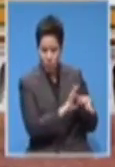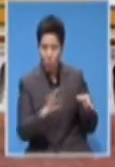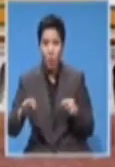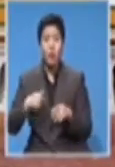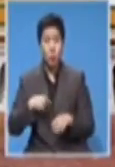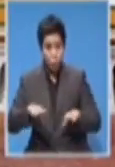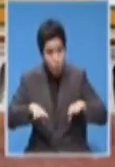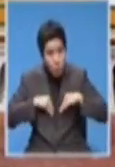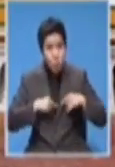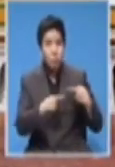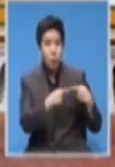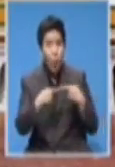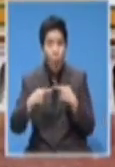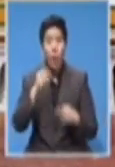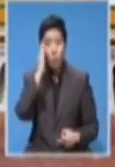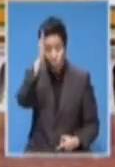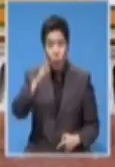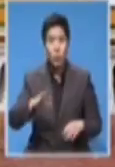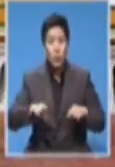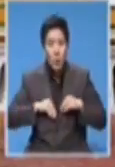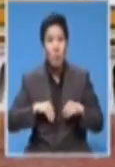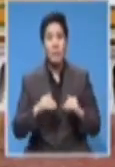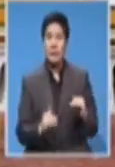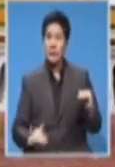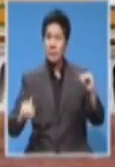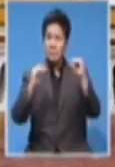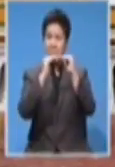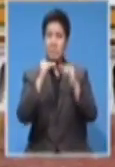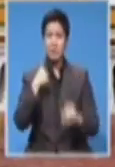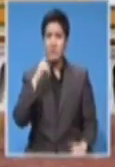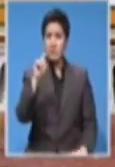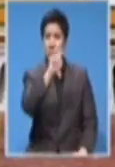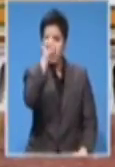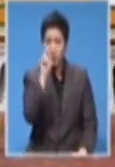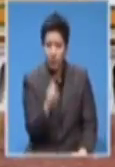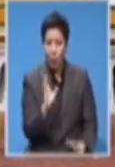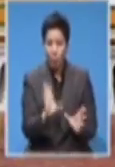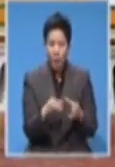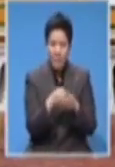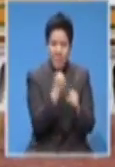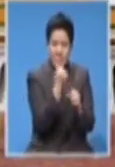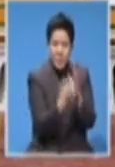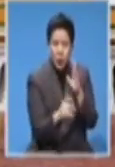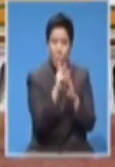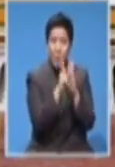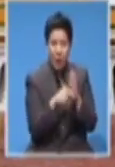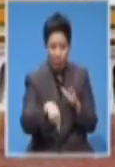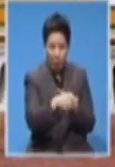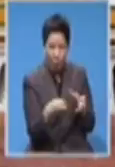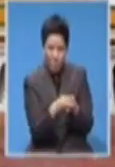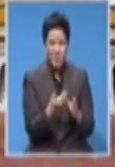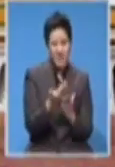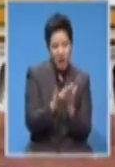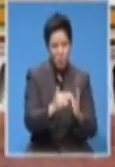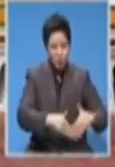เหล่านี้มันเกิดขึ้นไปอีกหรือไม่มันทำให้เกิดความเป็นธรรมหรือไม่กับการที่ทำผิดกฎหมายแล้วคนกลุ่มนึงได้ผลประโยชน์แต่ที่เหลือไม่ได้เกิดความ